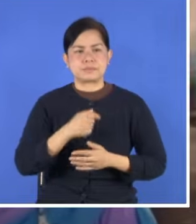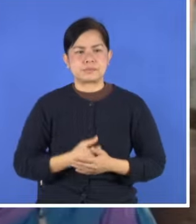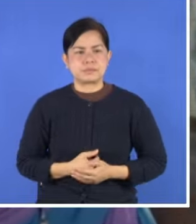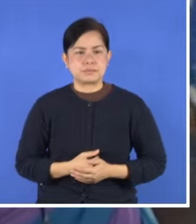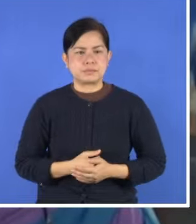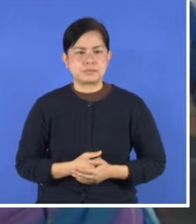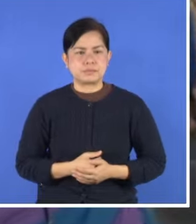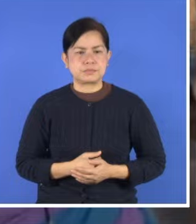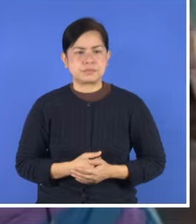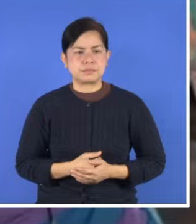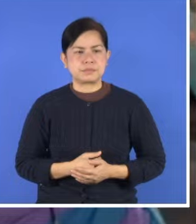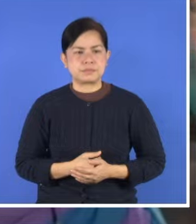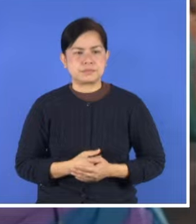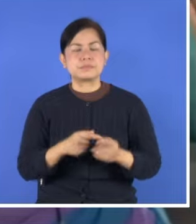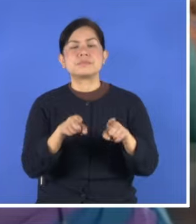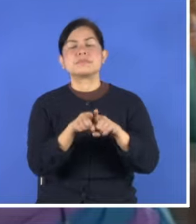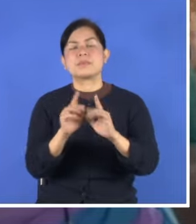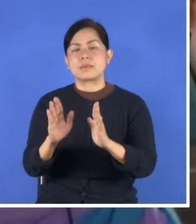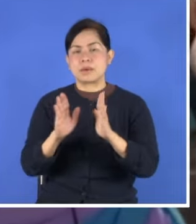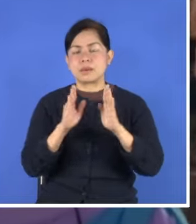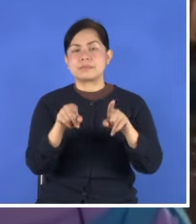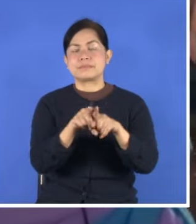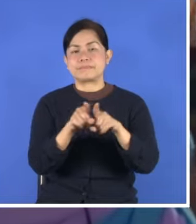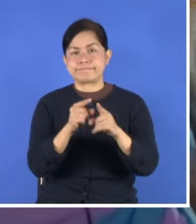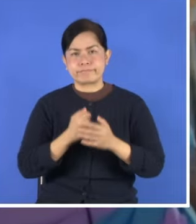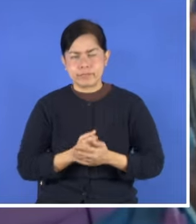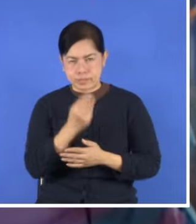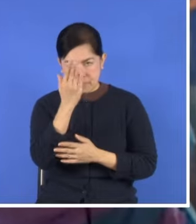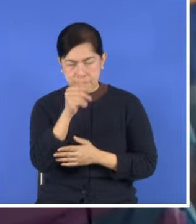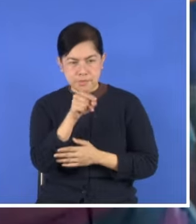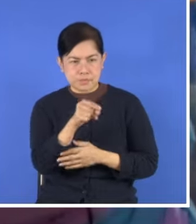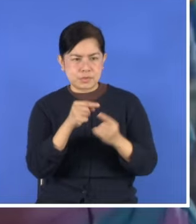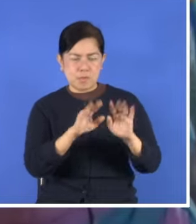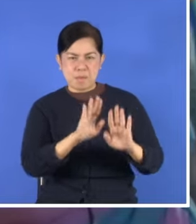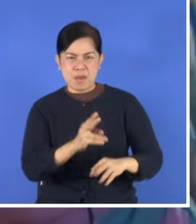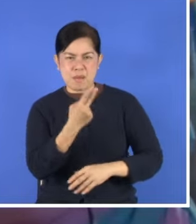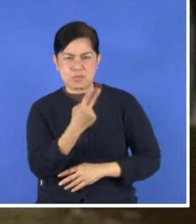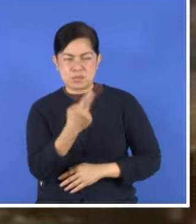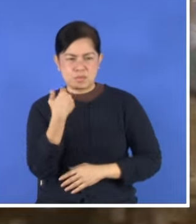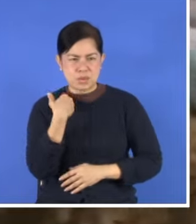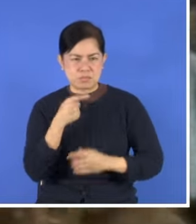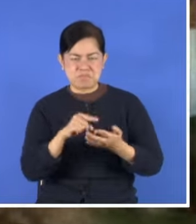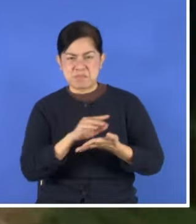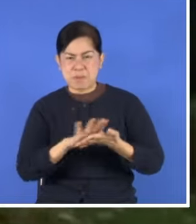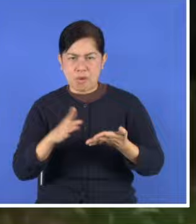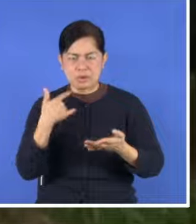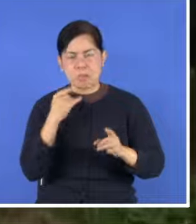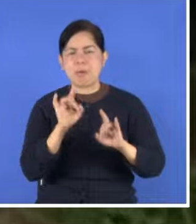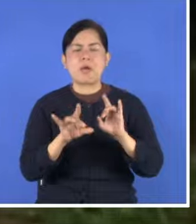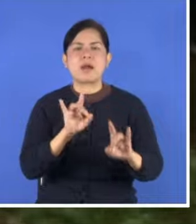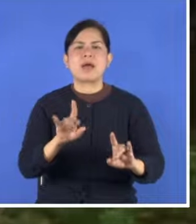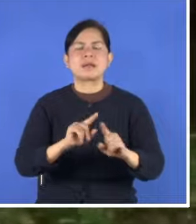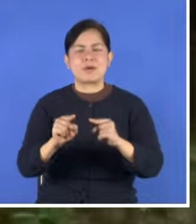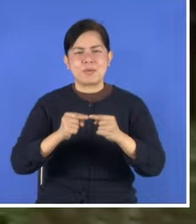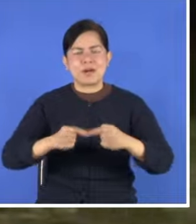ไอ้ห้าวนี่แหะครับเนี่ยก็สวมหน้ากากลักษณะไอ้ห้าวเนี่ยจะมีนิสัยก้าวร้าวเดุดันแต่ก็จะมีความตลกขบขันเหหาสอดแทรก